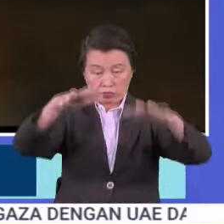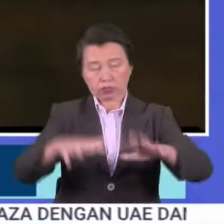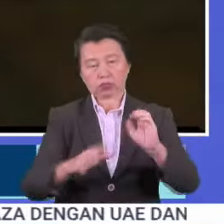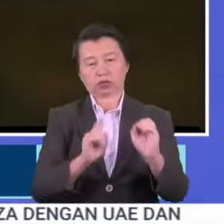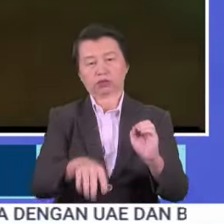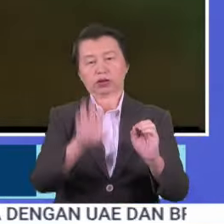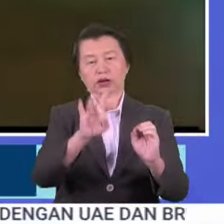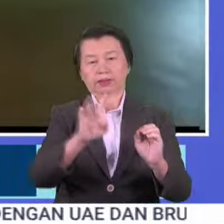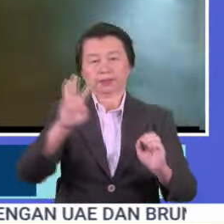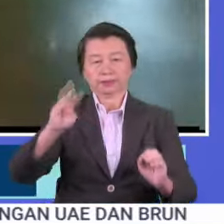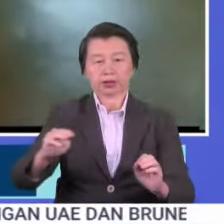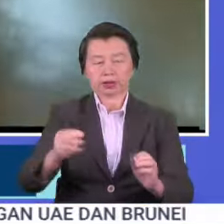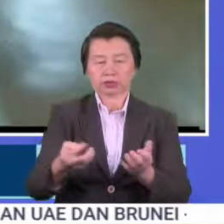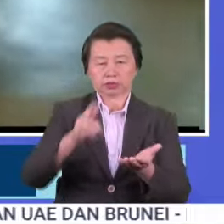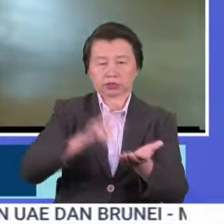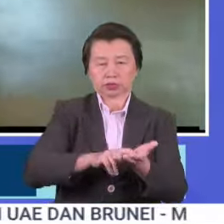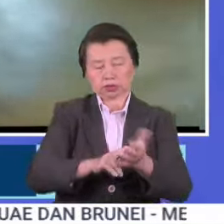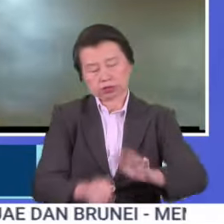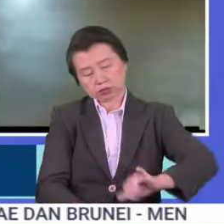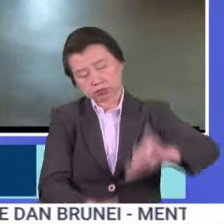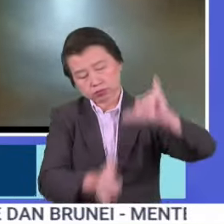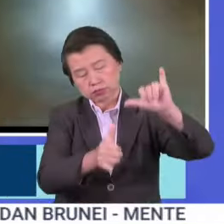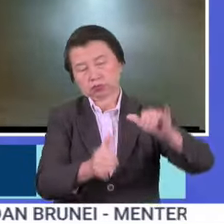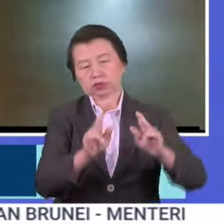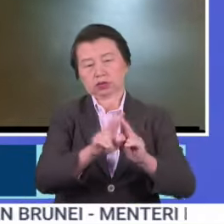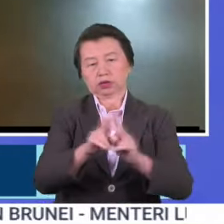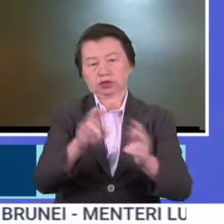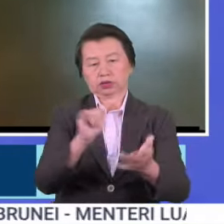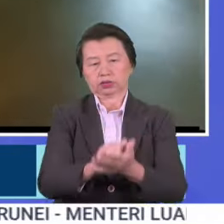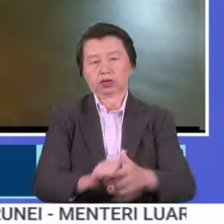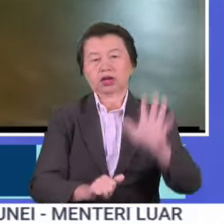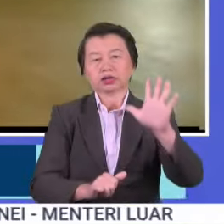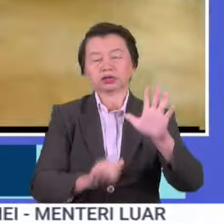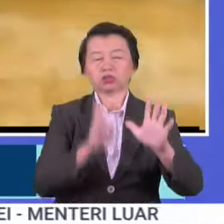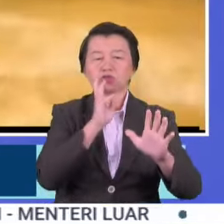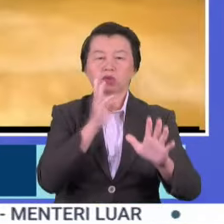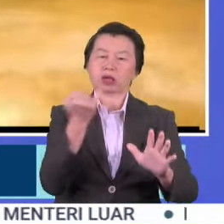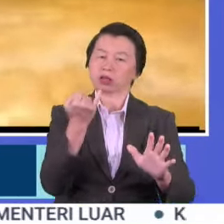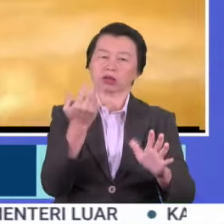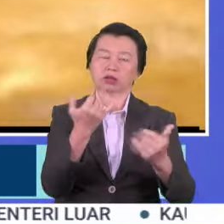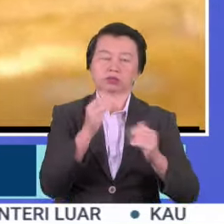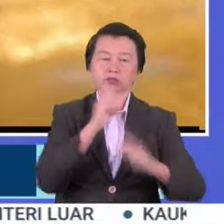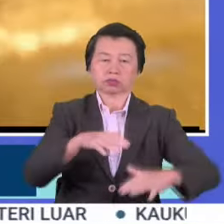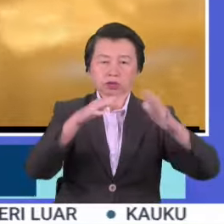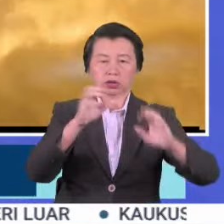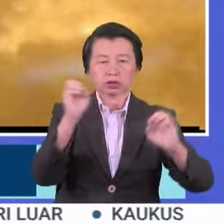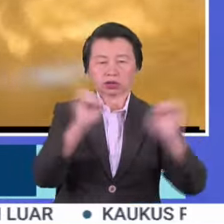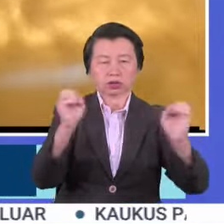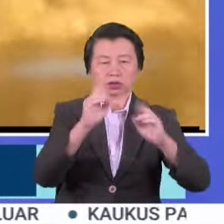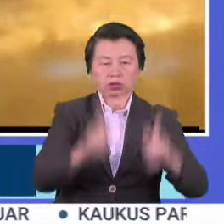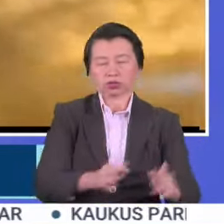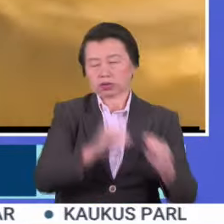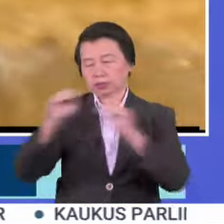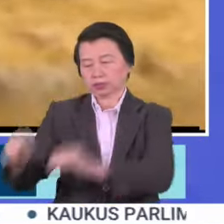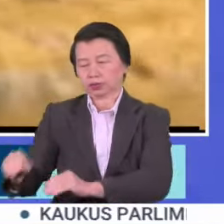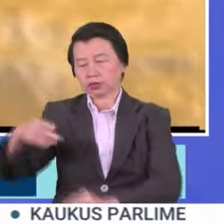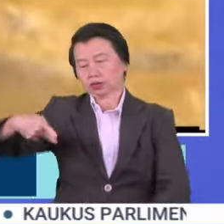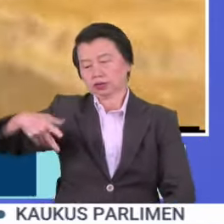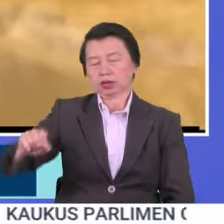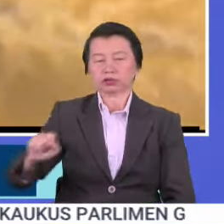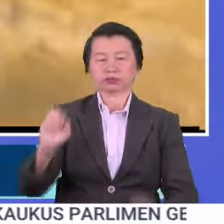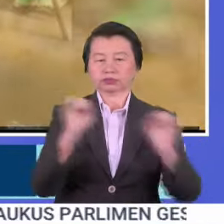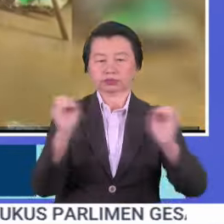0.8 meter direkodkan di Kampung Teroi Bukit dengan 5 rumah terjejas. Tiada penduduk dipindahkan ke pusat pemindahan